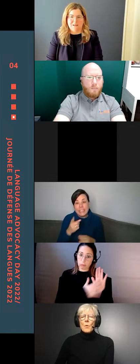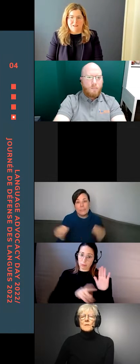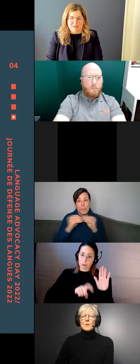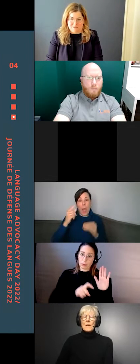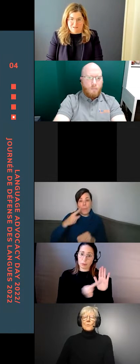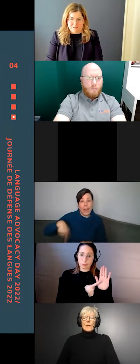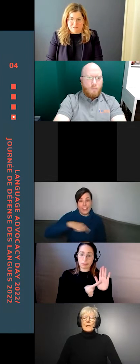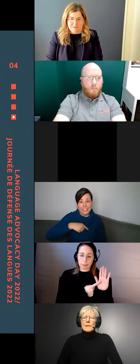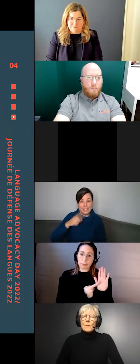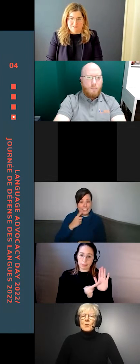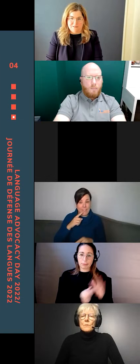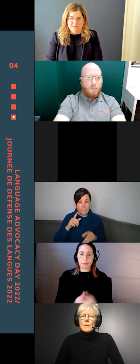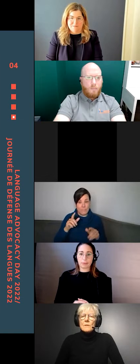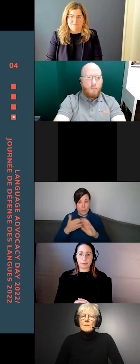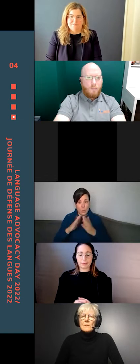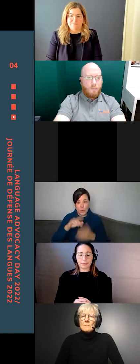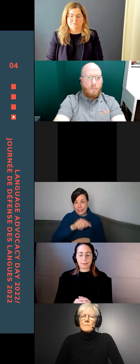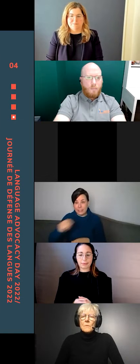couvert dans une loi